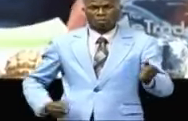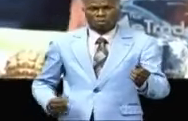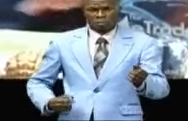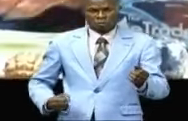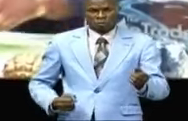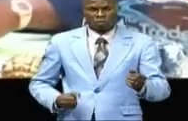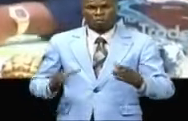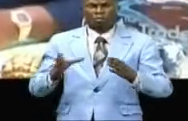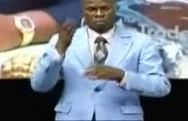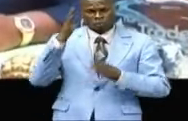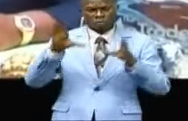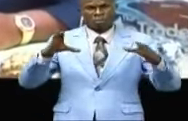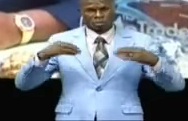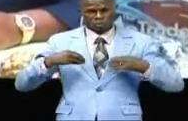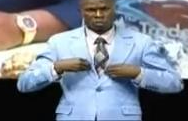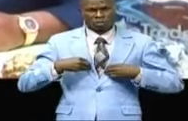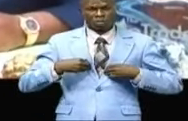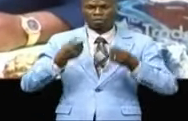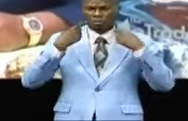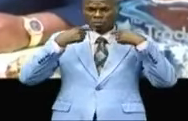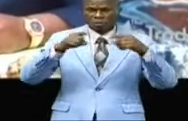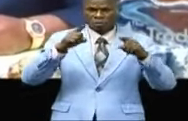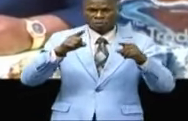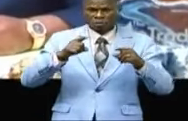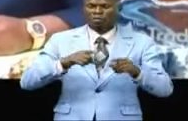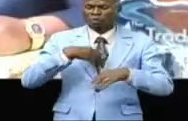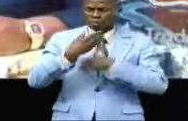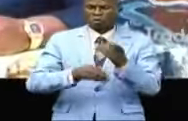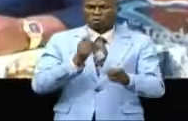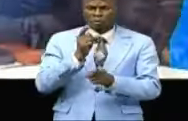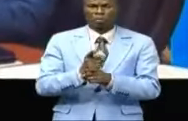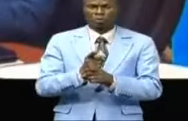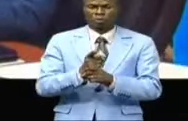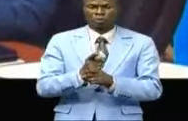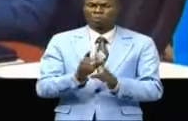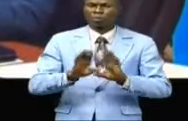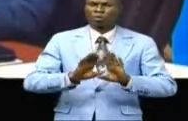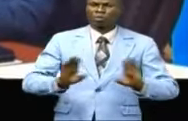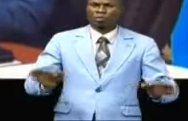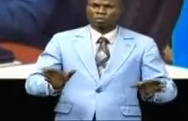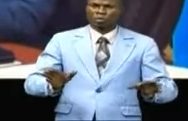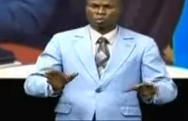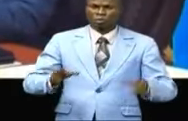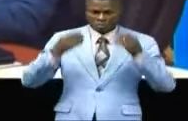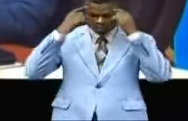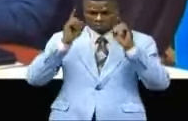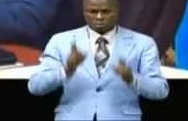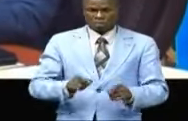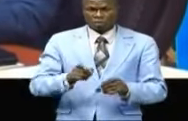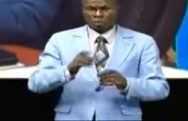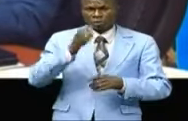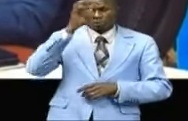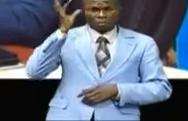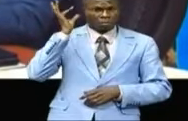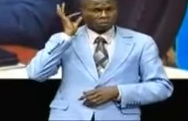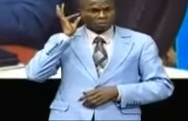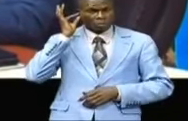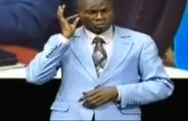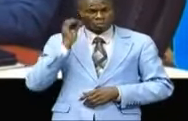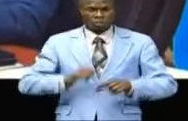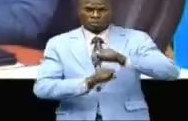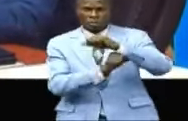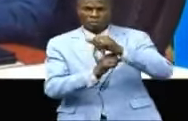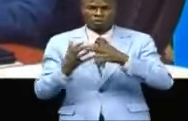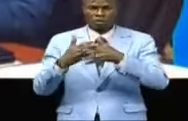et a reconnu, tout en appelant à sa revitalisation, la viabilité de l'accord cadre d'Addis Abeba parrainé par les Nations